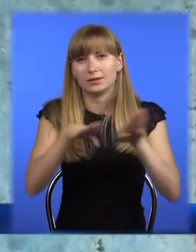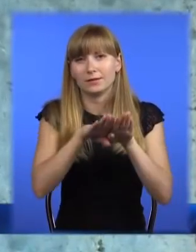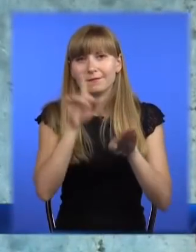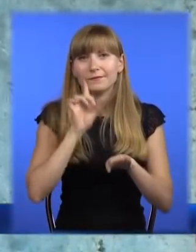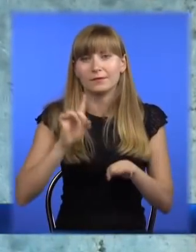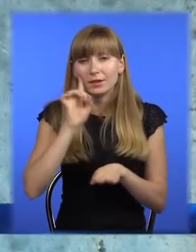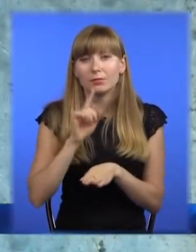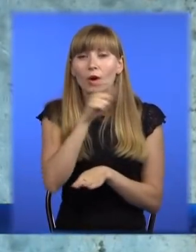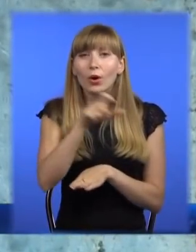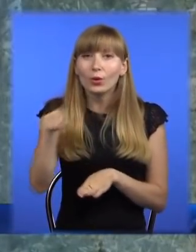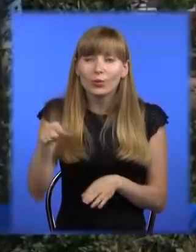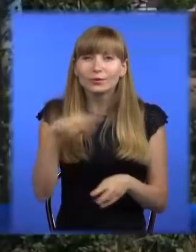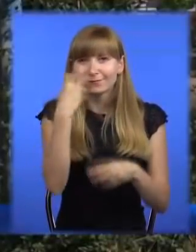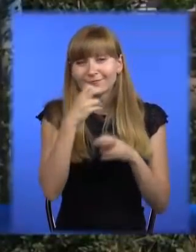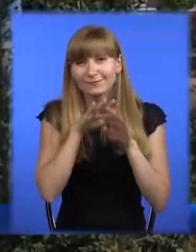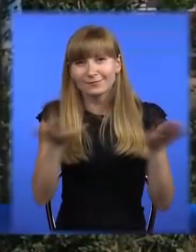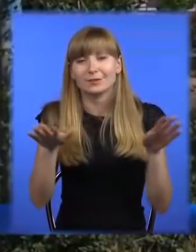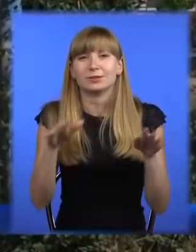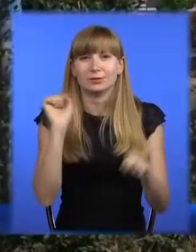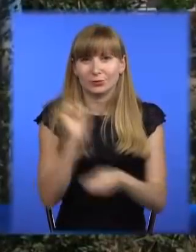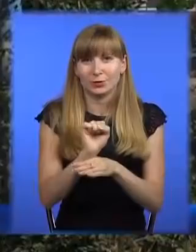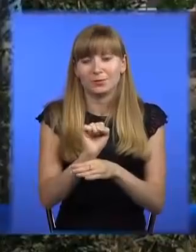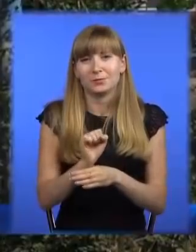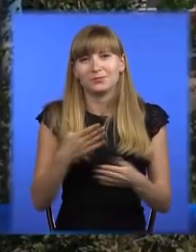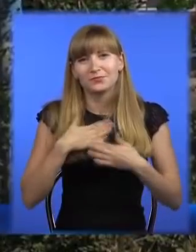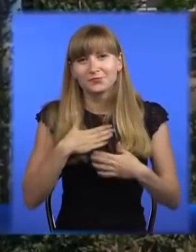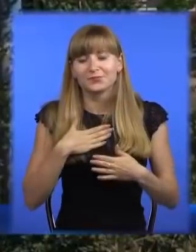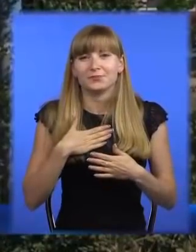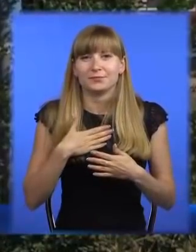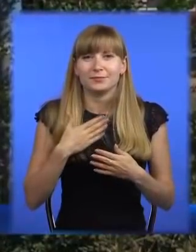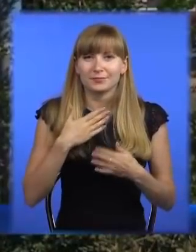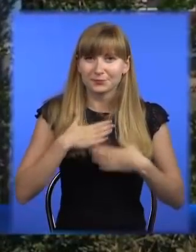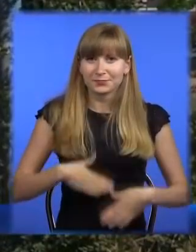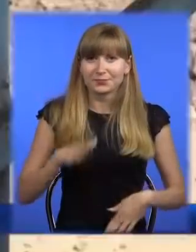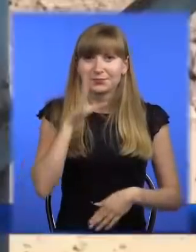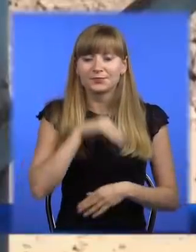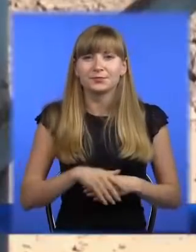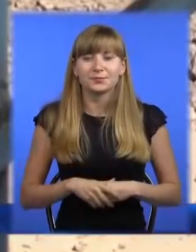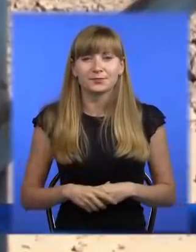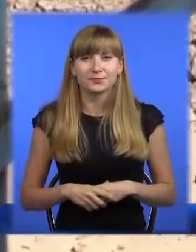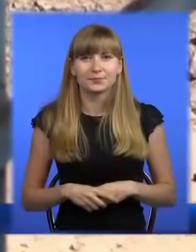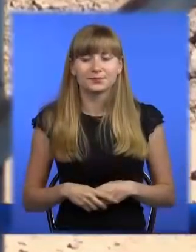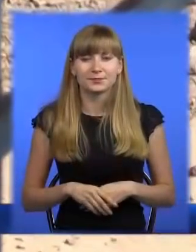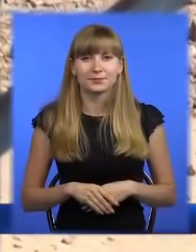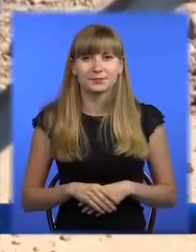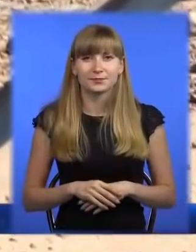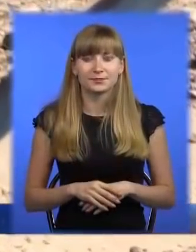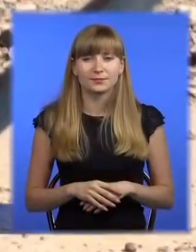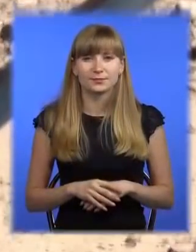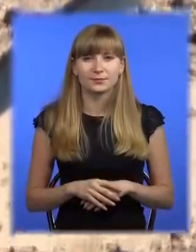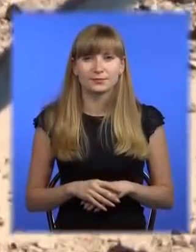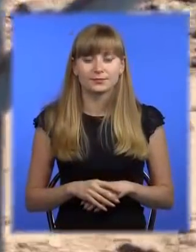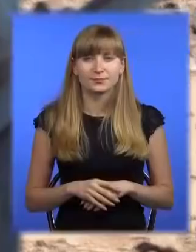підозріле виробництво призупинили. Тож наразі місцеві мешканці можуть дихати спокійно. Олена Трунова, Віталій